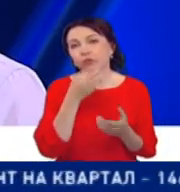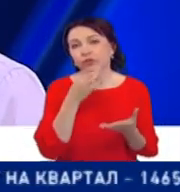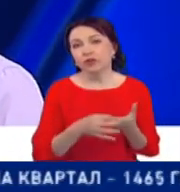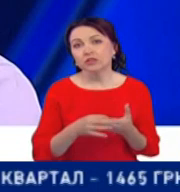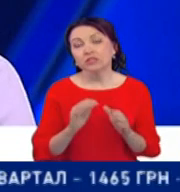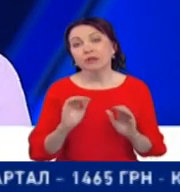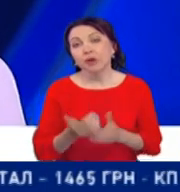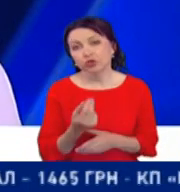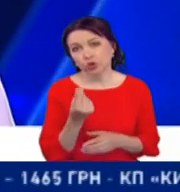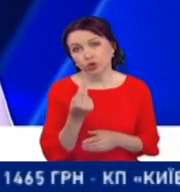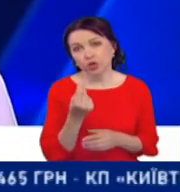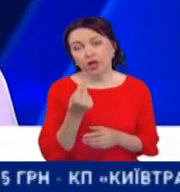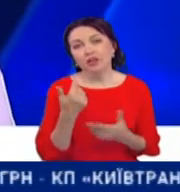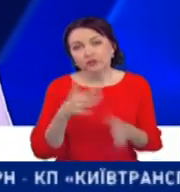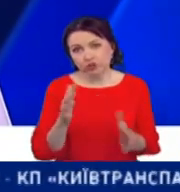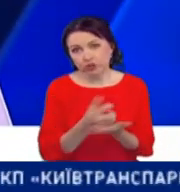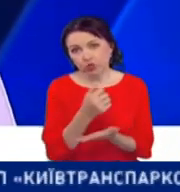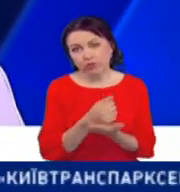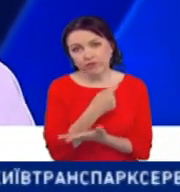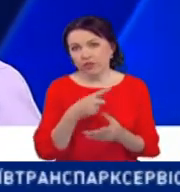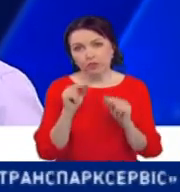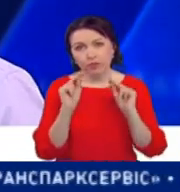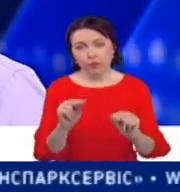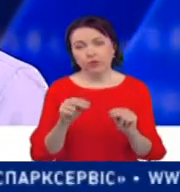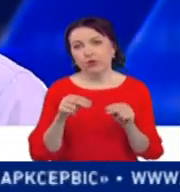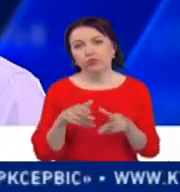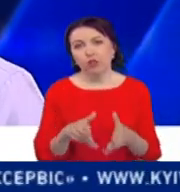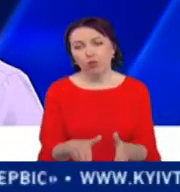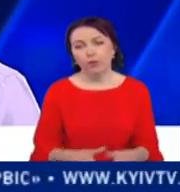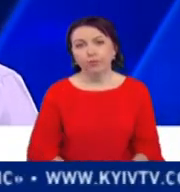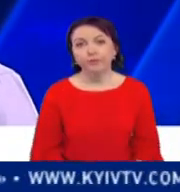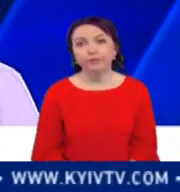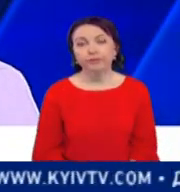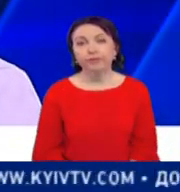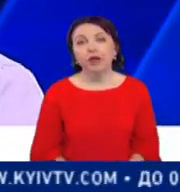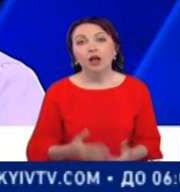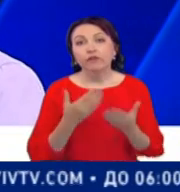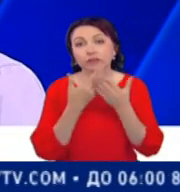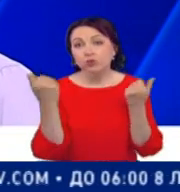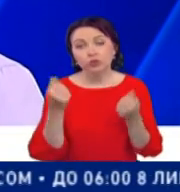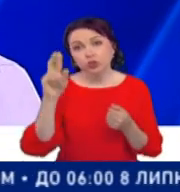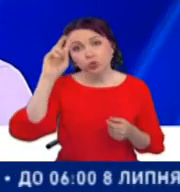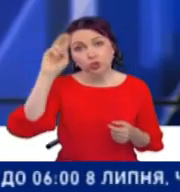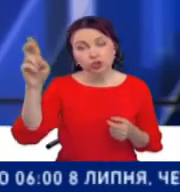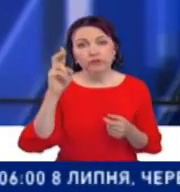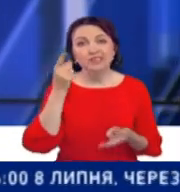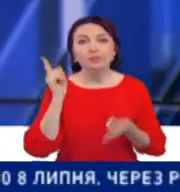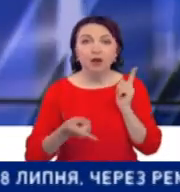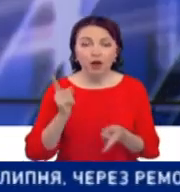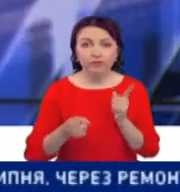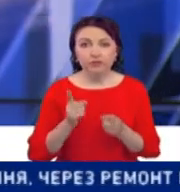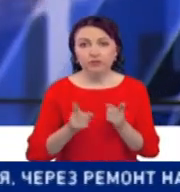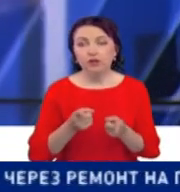вже заробив неправомірним, так би мовити, шляхом. Тому... Саме відсутність у державі справжніх